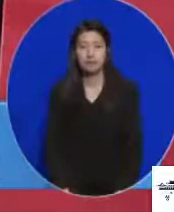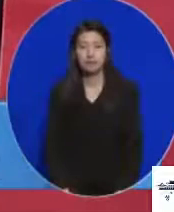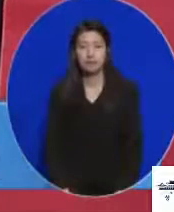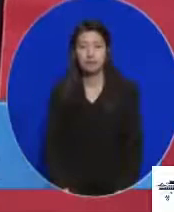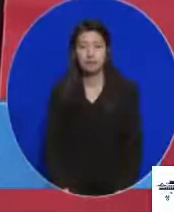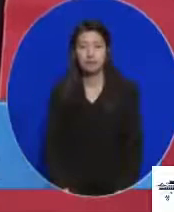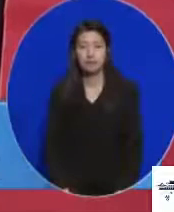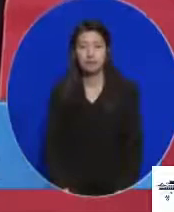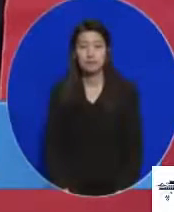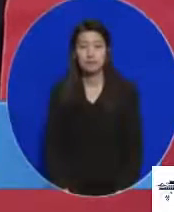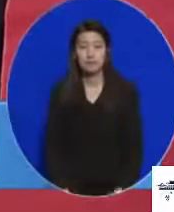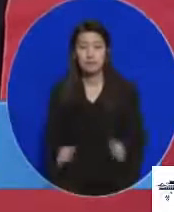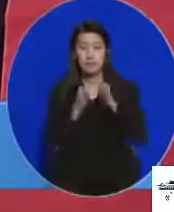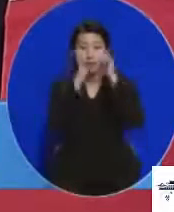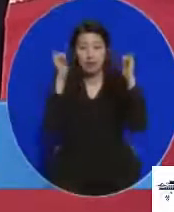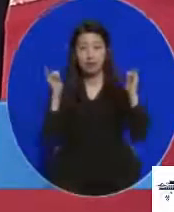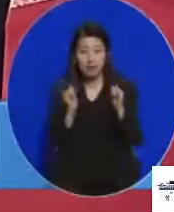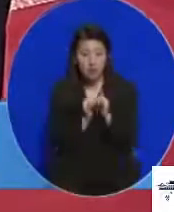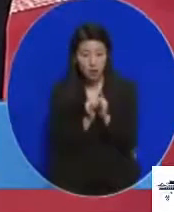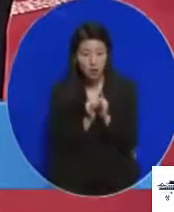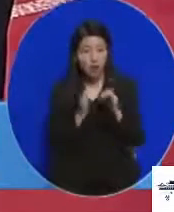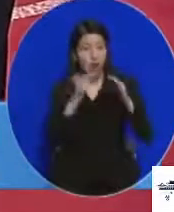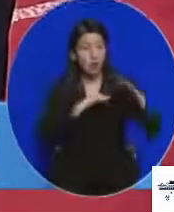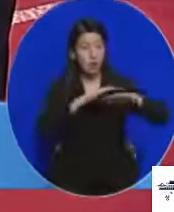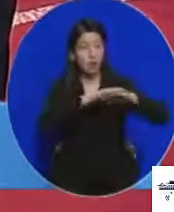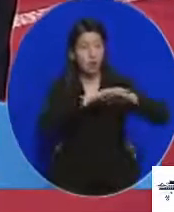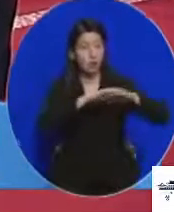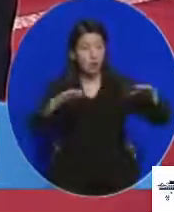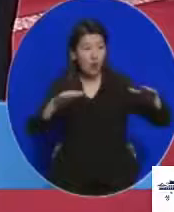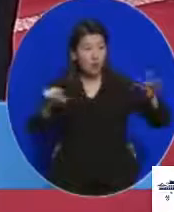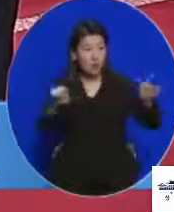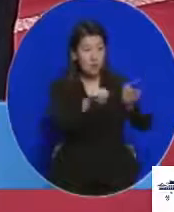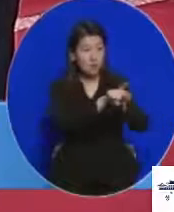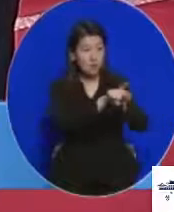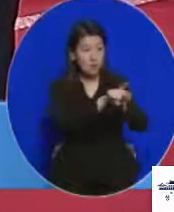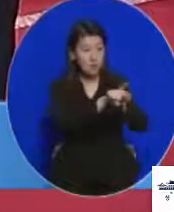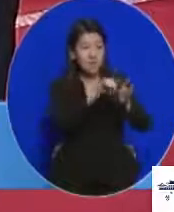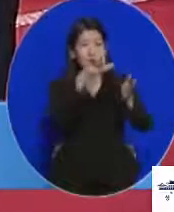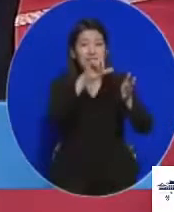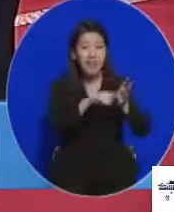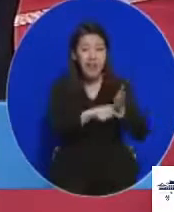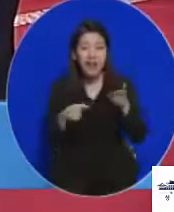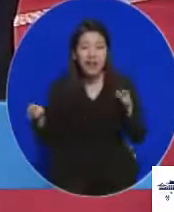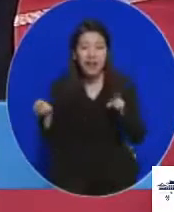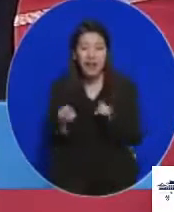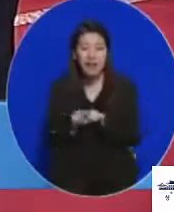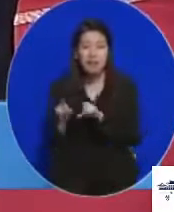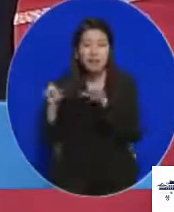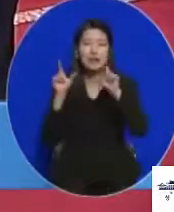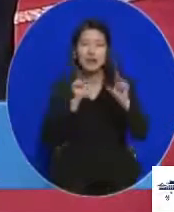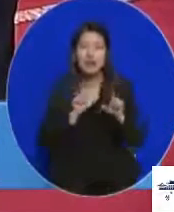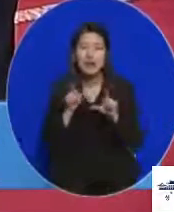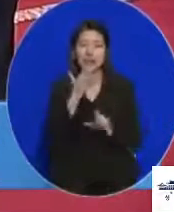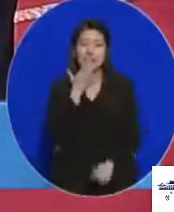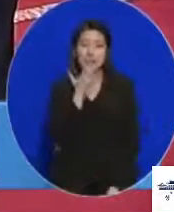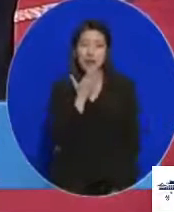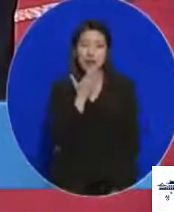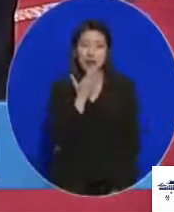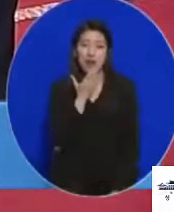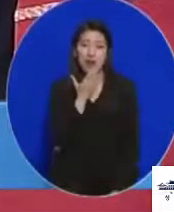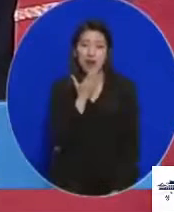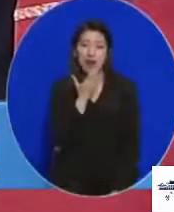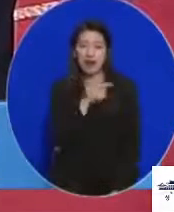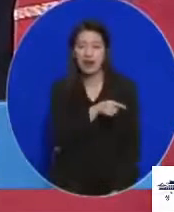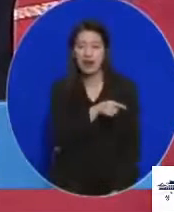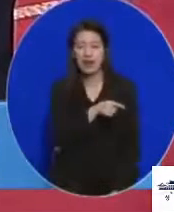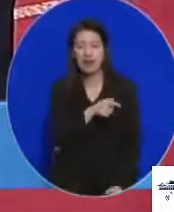사회가 공정하다는 믿음이 있을 때 우리는 함께 사는 길을 선택할 수 있고 실패해도